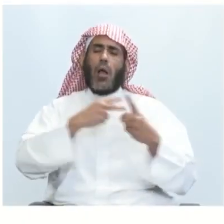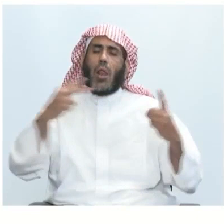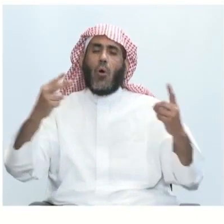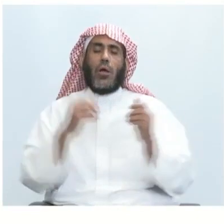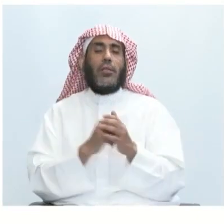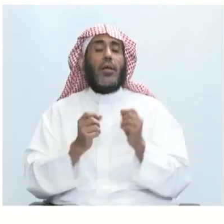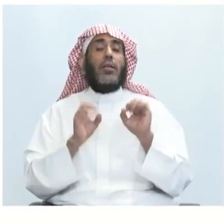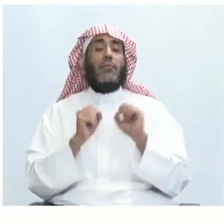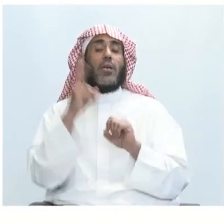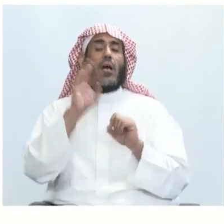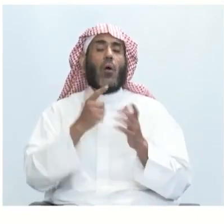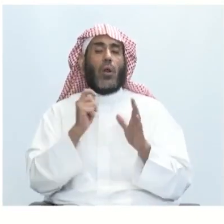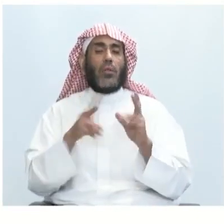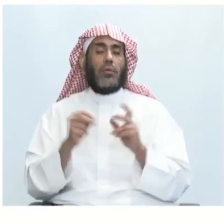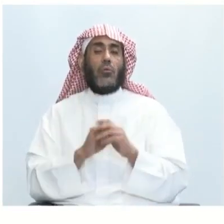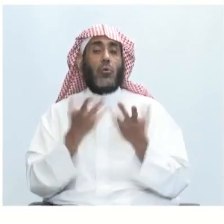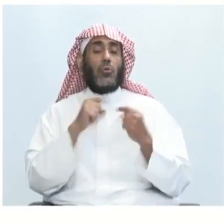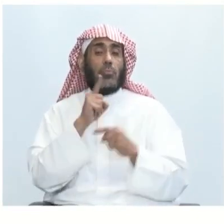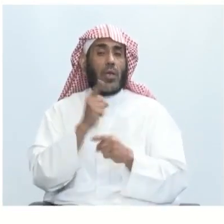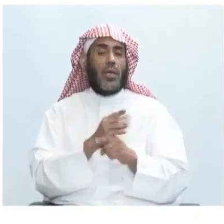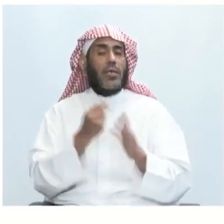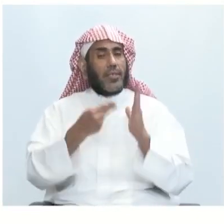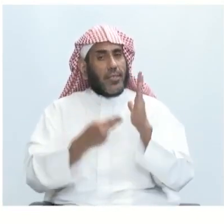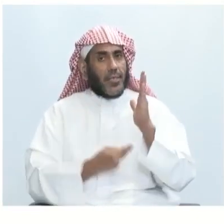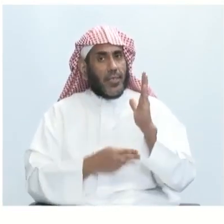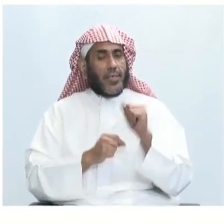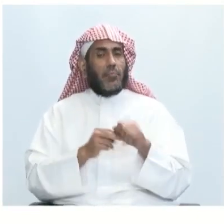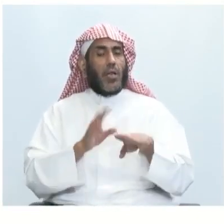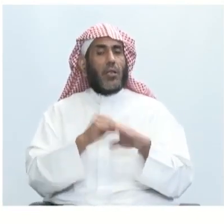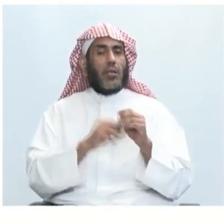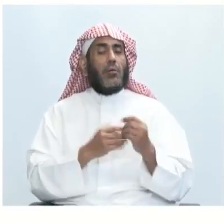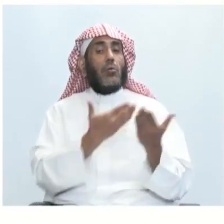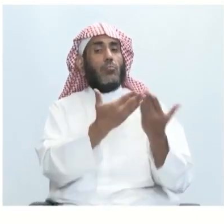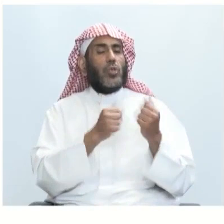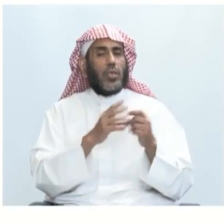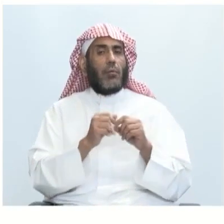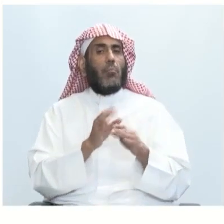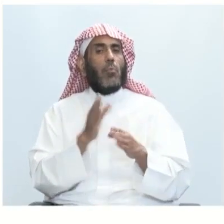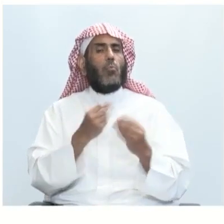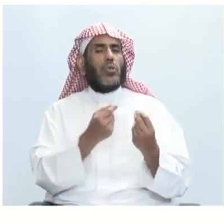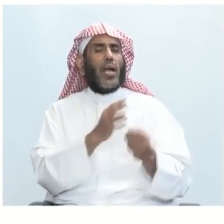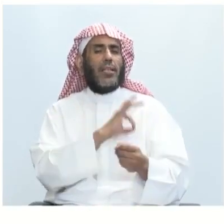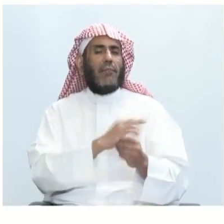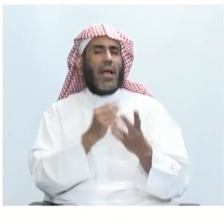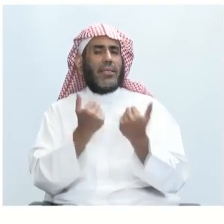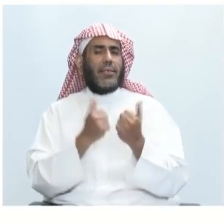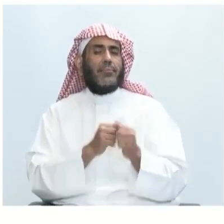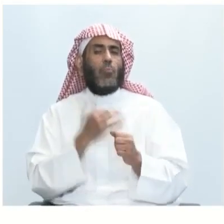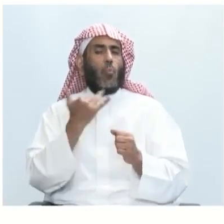هذه الفكره او القضيه هنا يريدك منك التعليق على ذلك مستعينا بالموجهات المعطاه